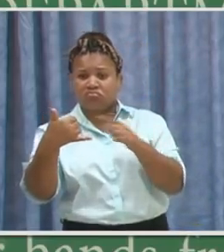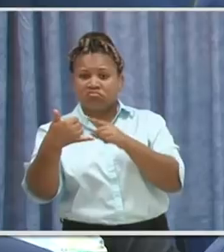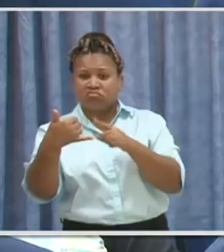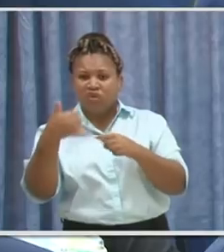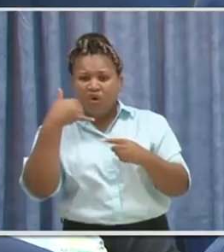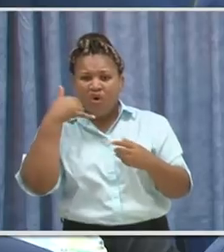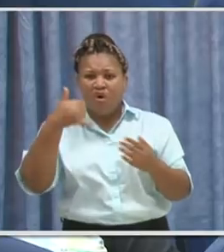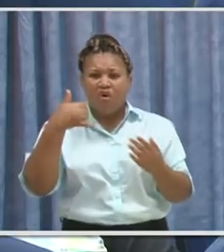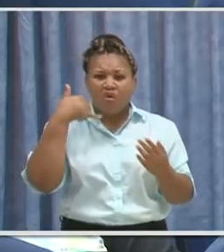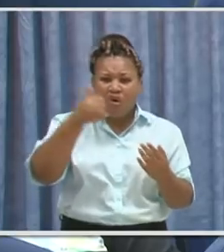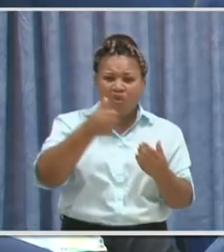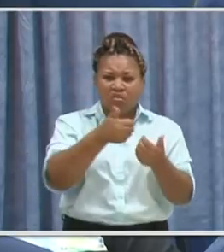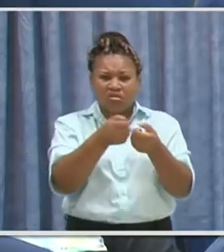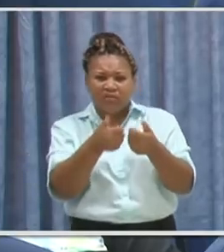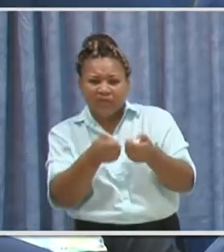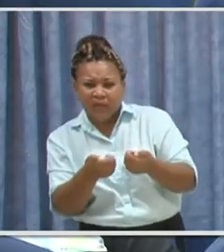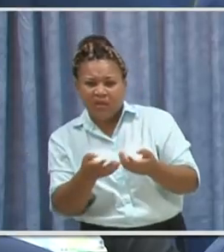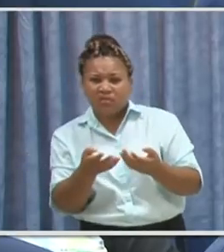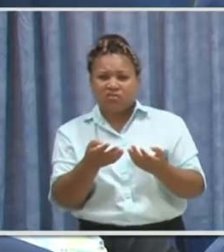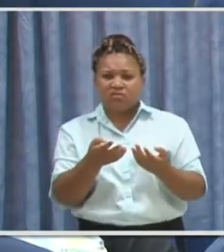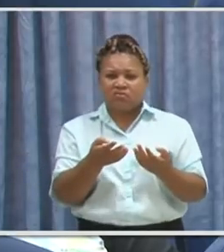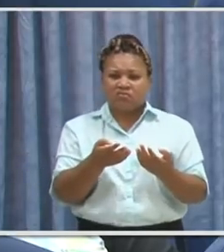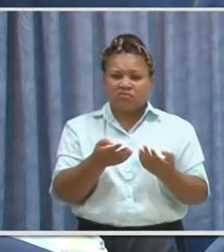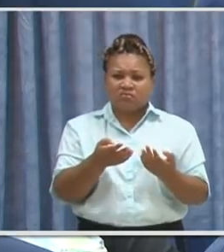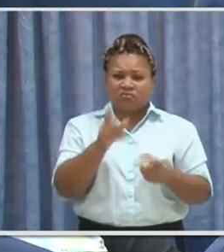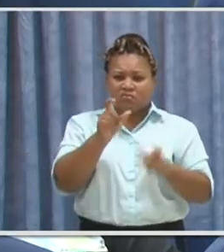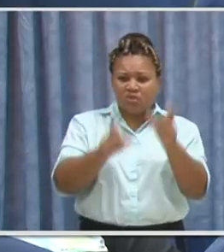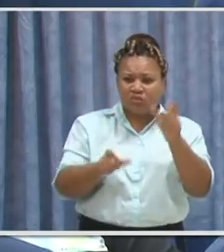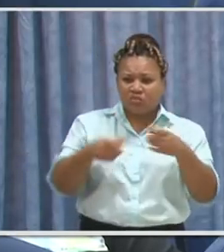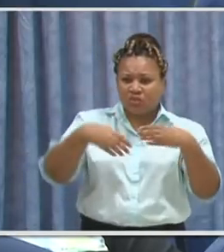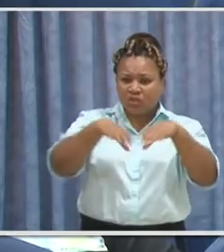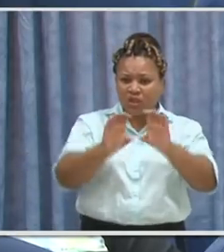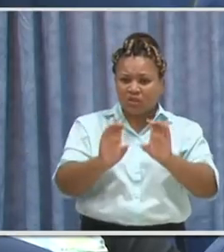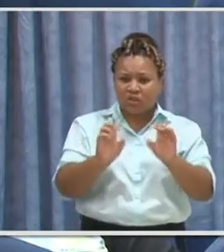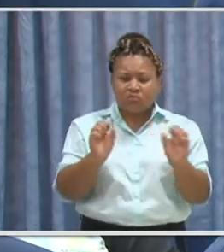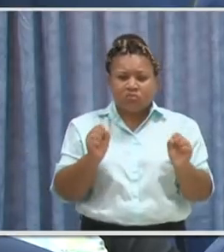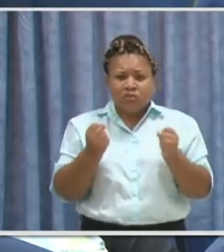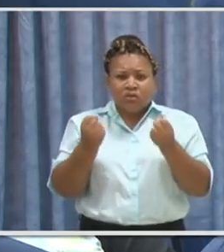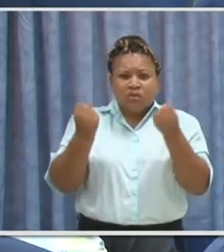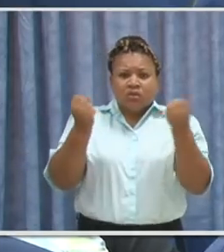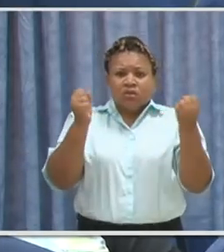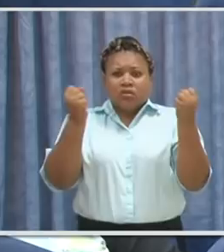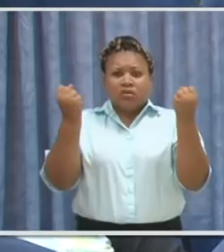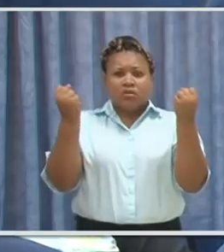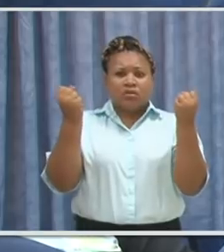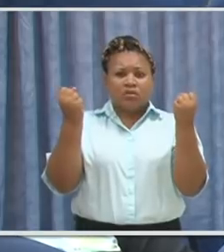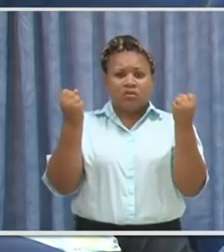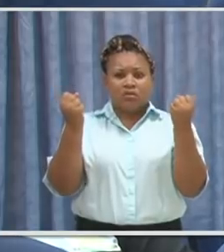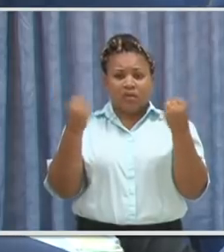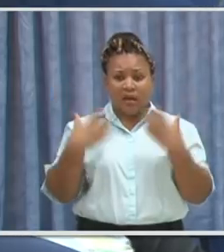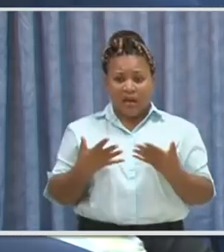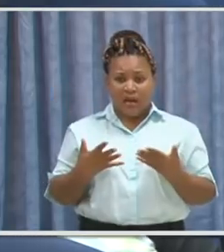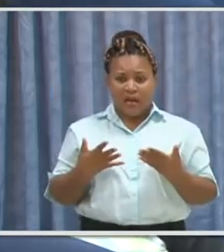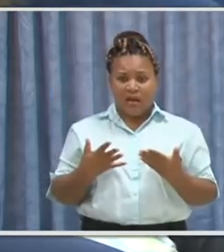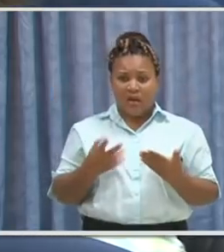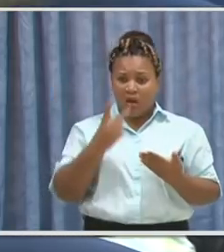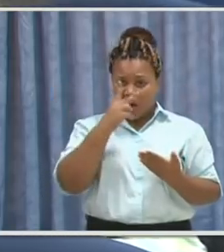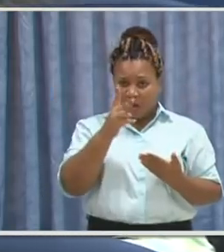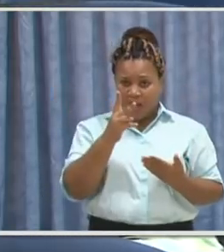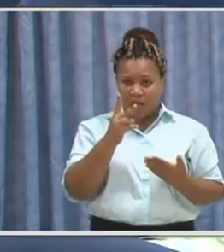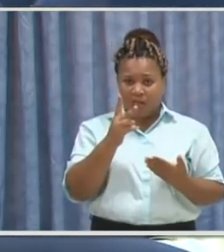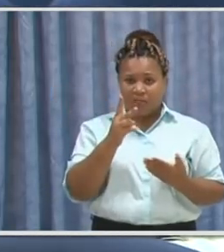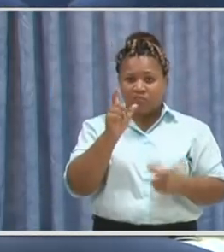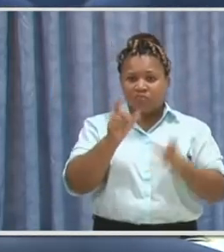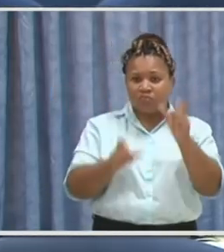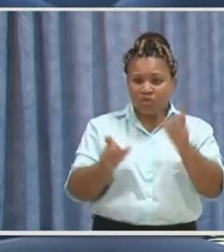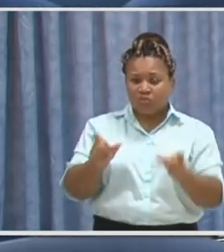et il démontre sa solidarité qui cesse loin en envers département de la santé de ça le travail qui nous fait. Pour nous